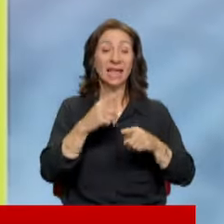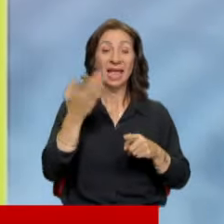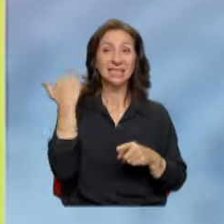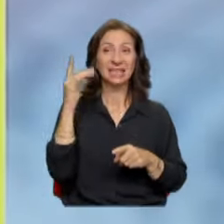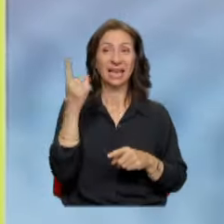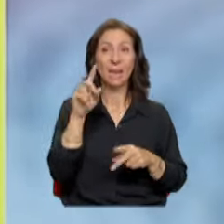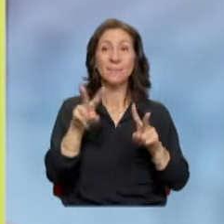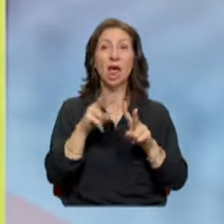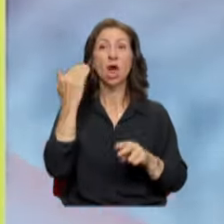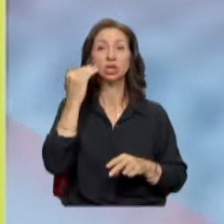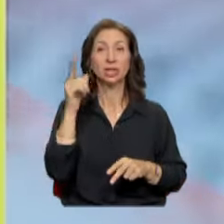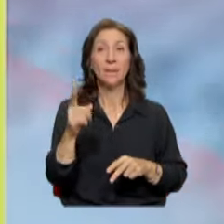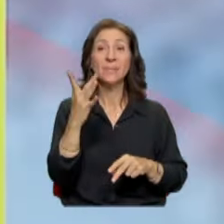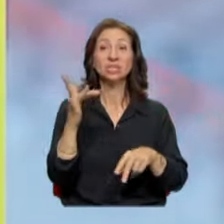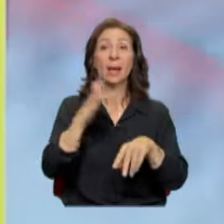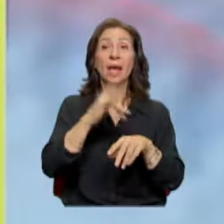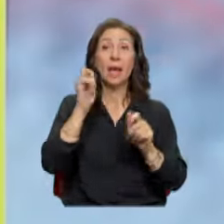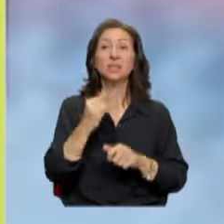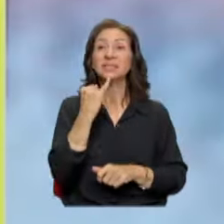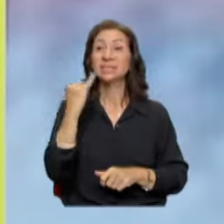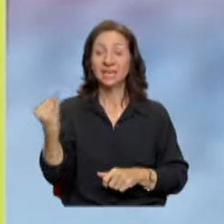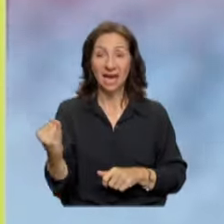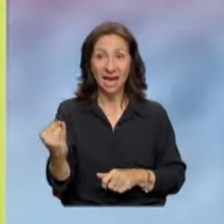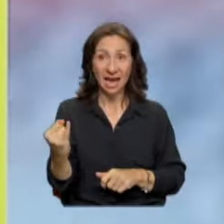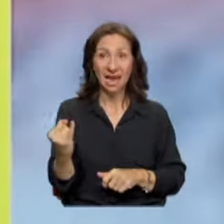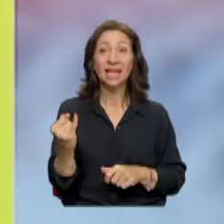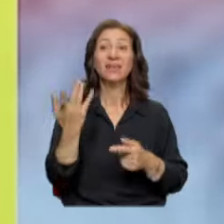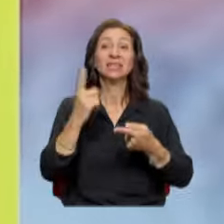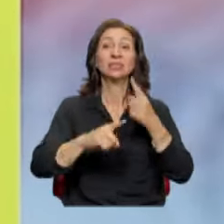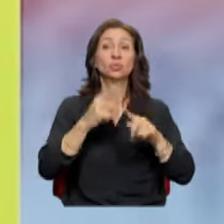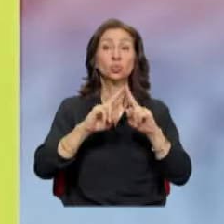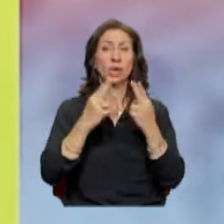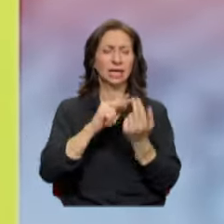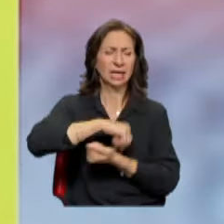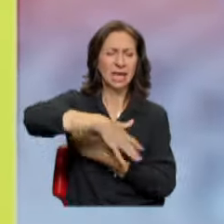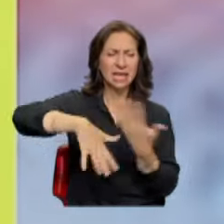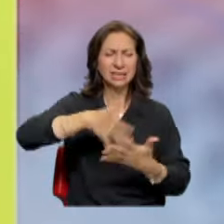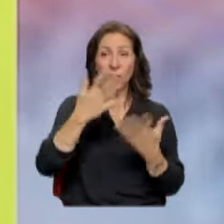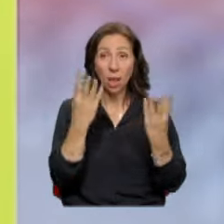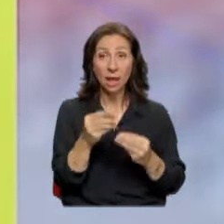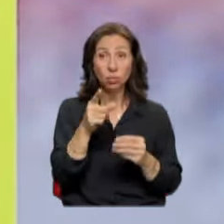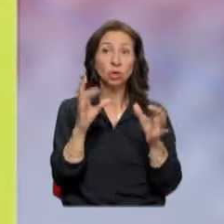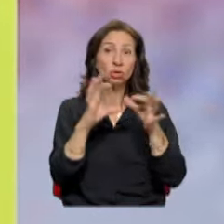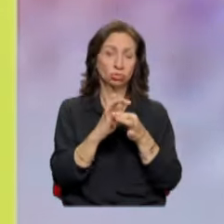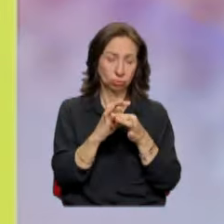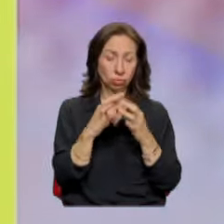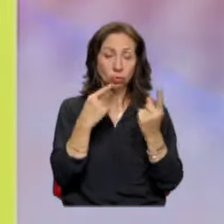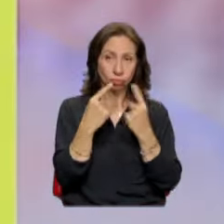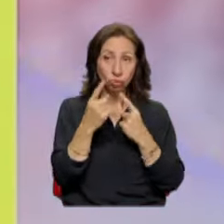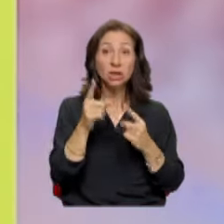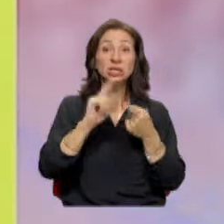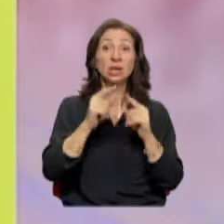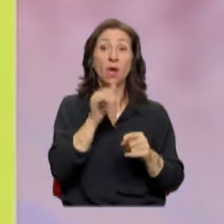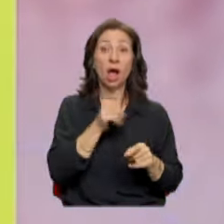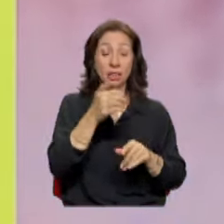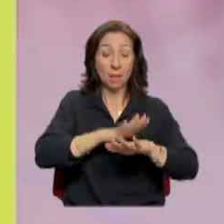Parti eski lideri Meral akşener'in beştepe'ye yaptığı Ve Siyaset dünyasını karıştıran ziyaret hakkında konuştu Kılıçdaroğlu